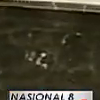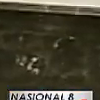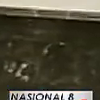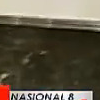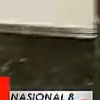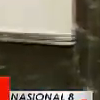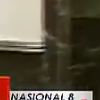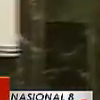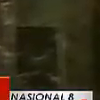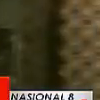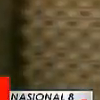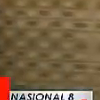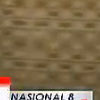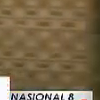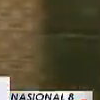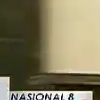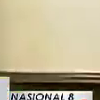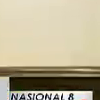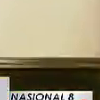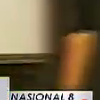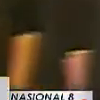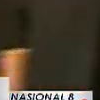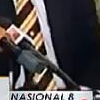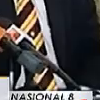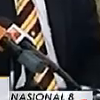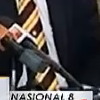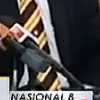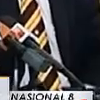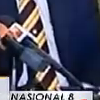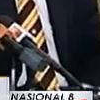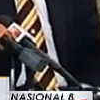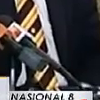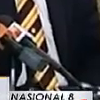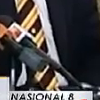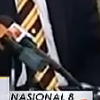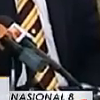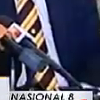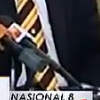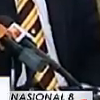tuduhan Dun Sarawak dibubarkan 11 April ini